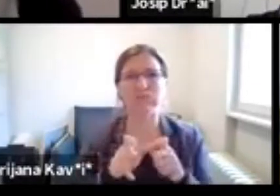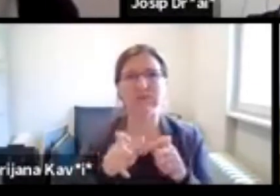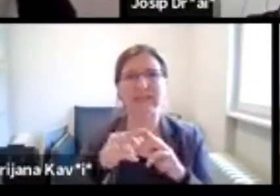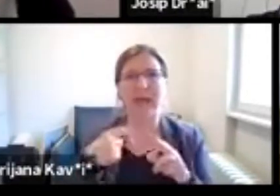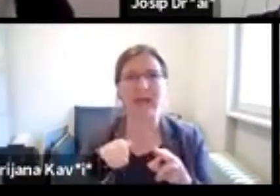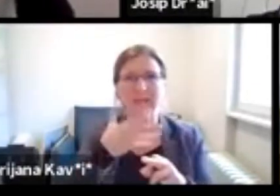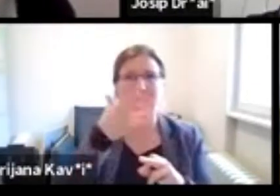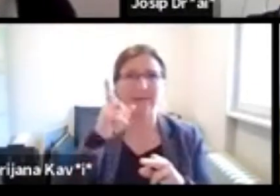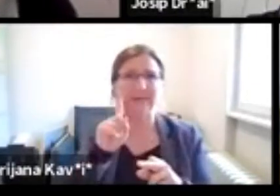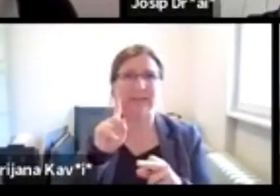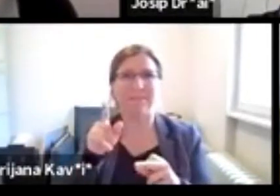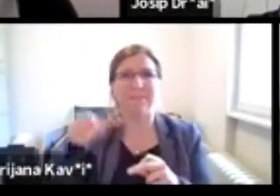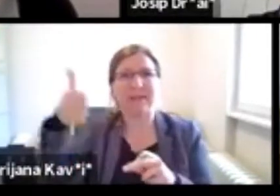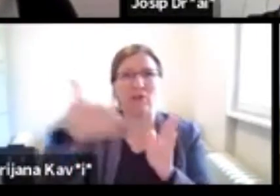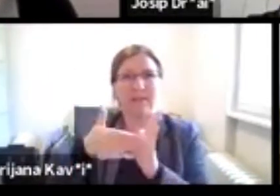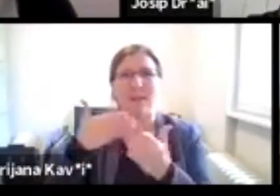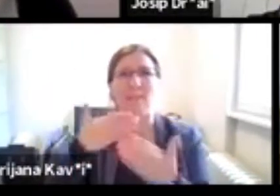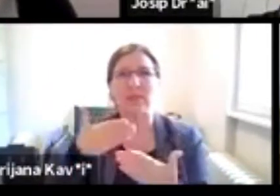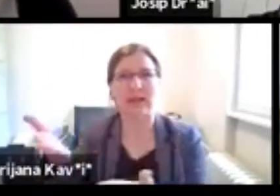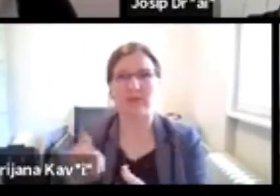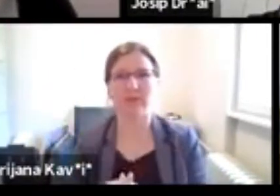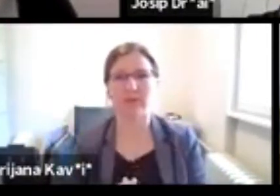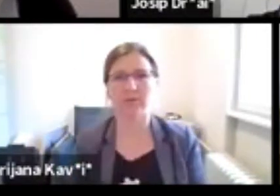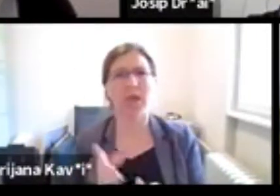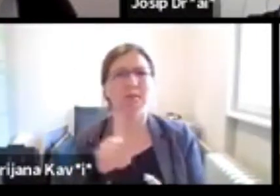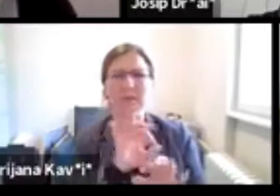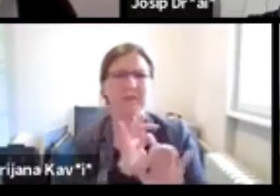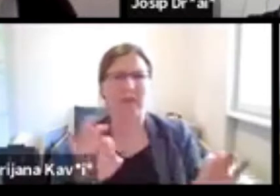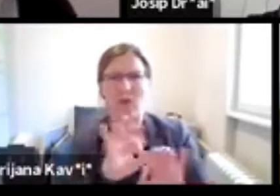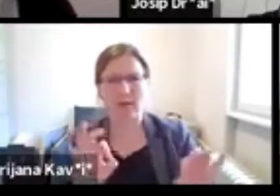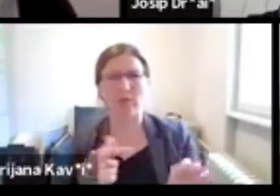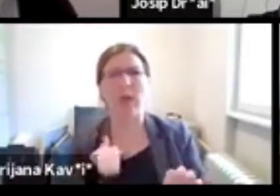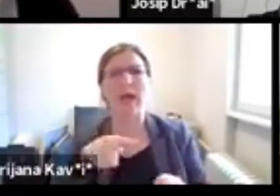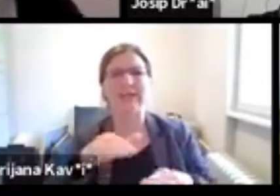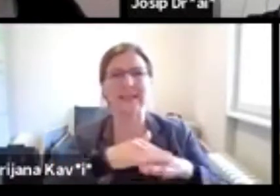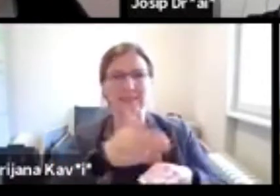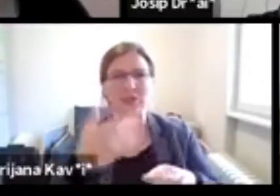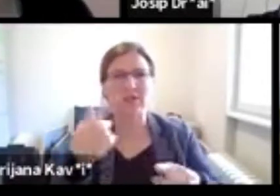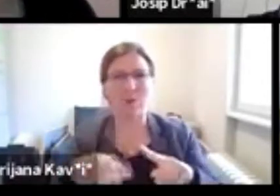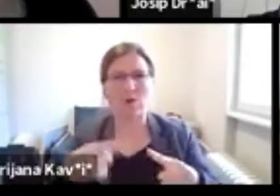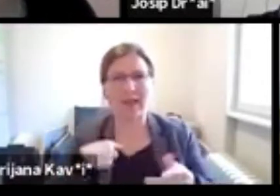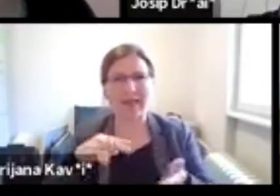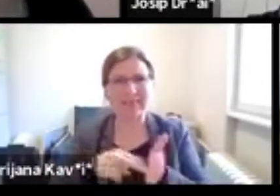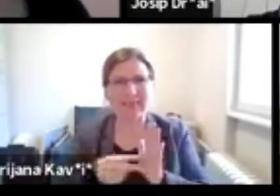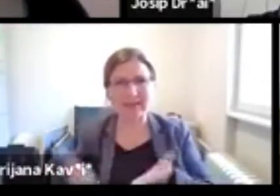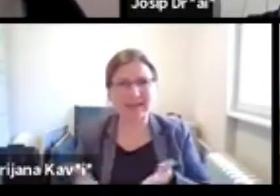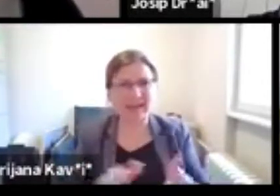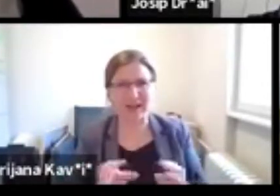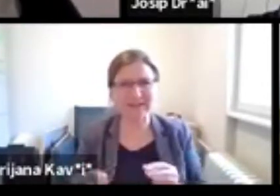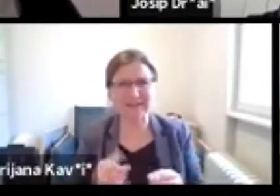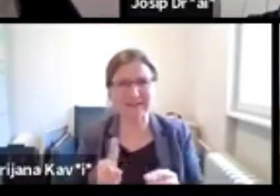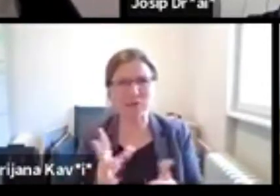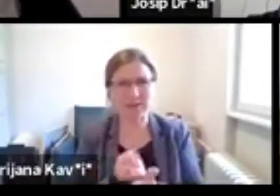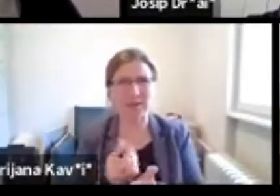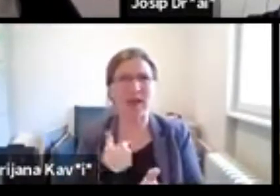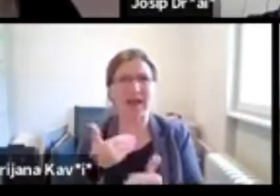vama. Ja se ispričavam, neki problem je bio, nisam se mogla odmah uključiti. Čovjek je savršeniji od tehnike, napustit ćemo mi